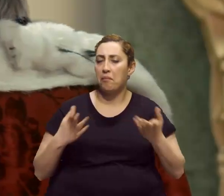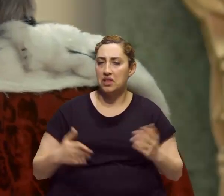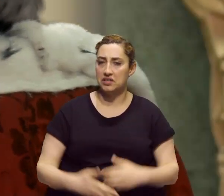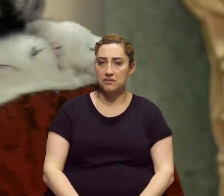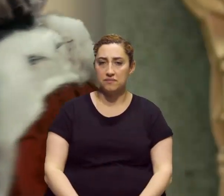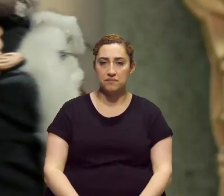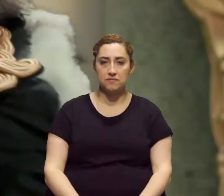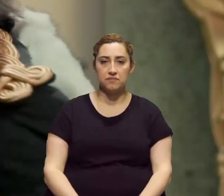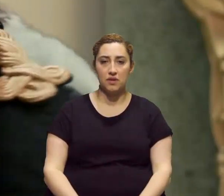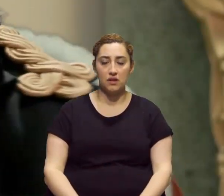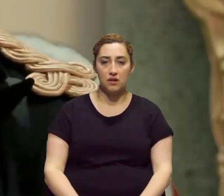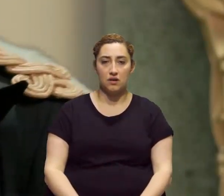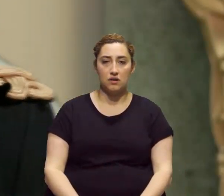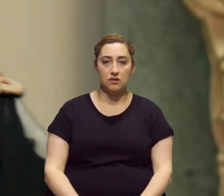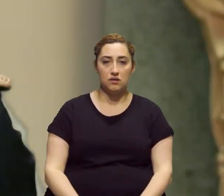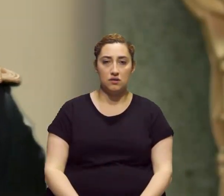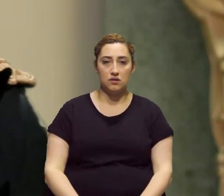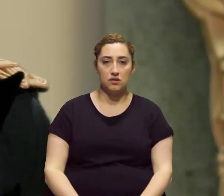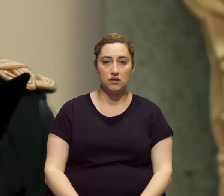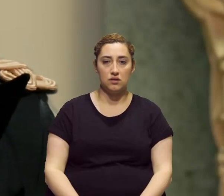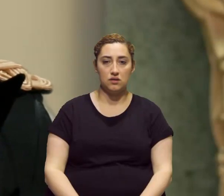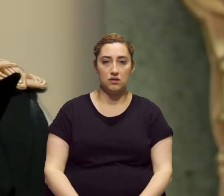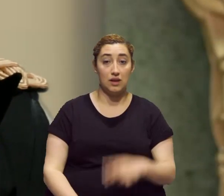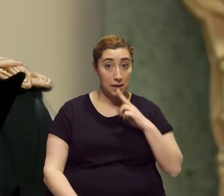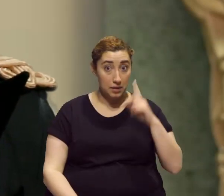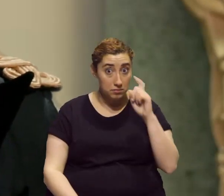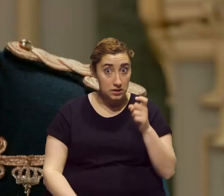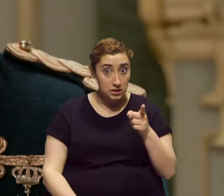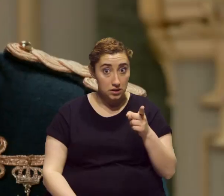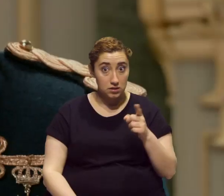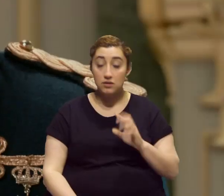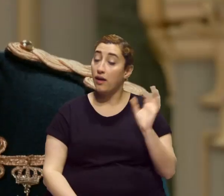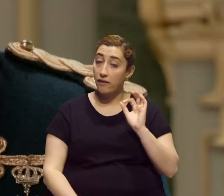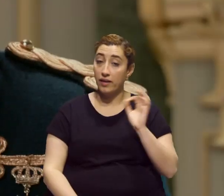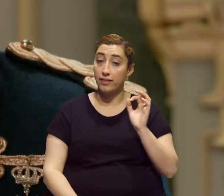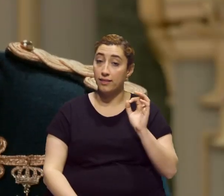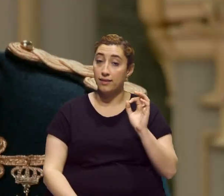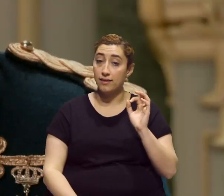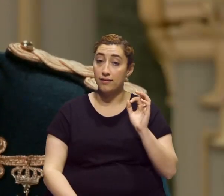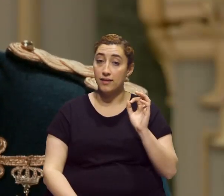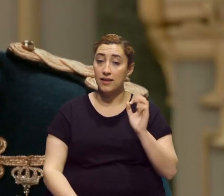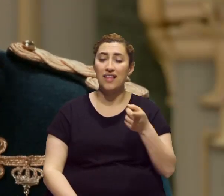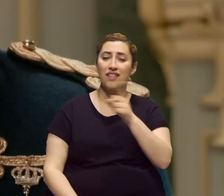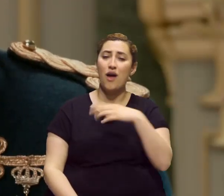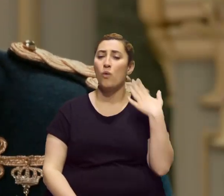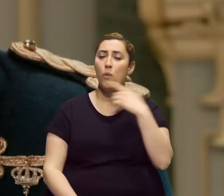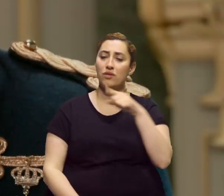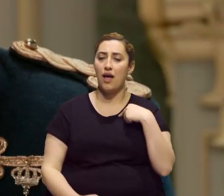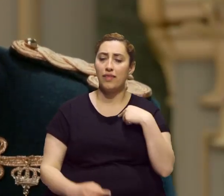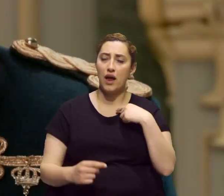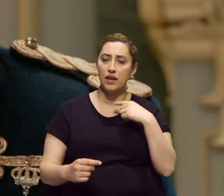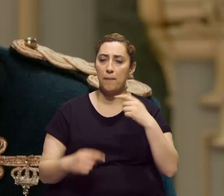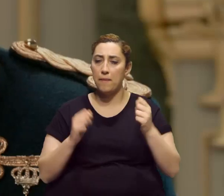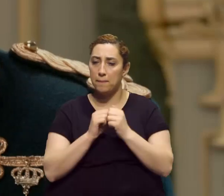güçtedir. Nikolas askerlere döndü. Emin misiniz? Eminiz majesteleri. Diğer komutanlarla da